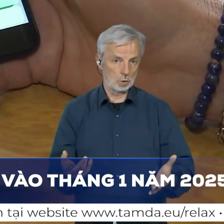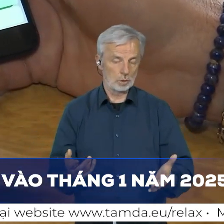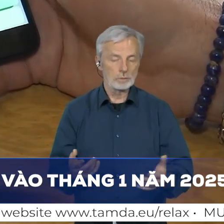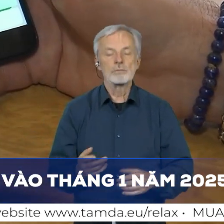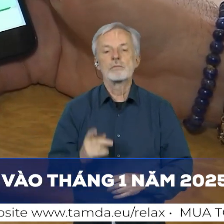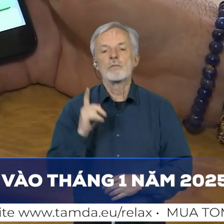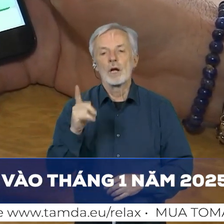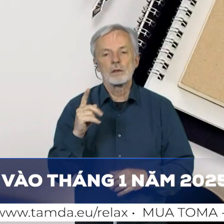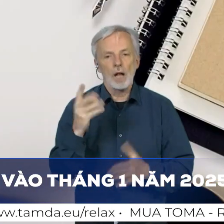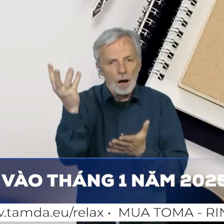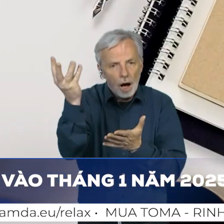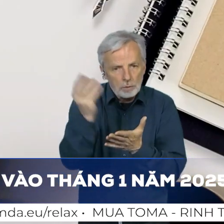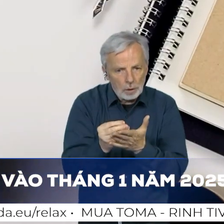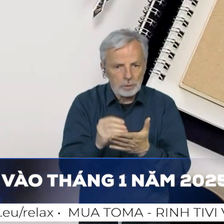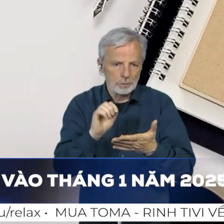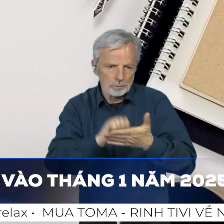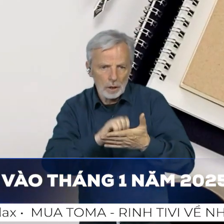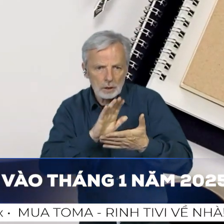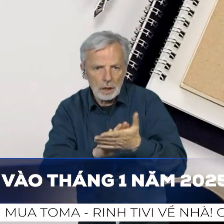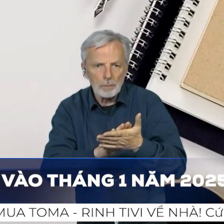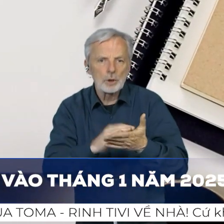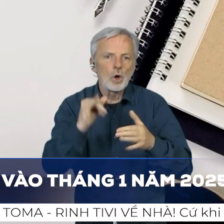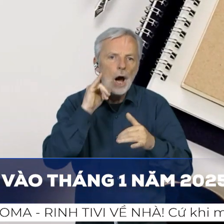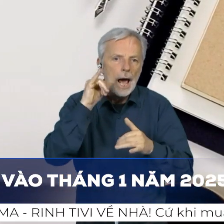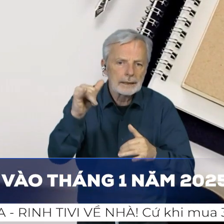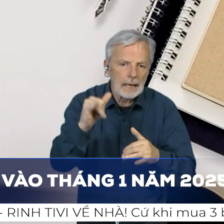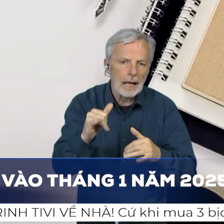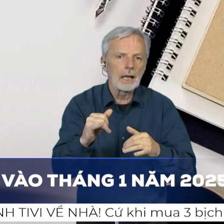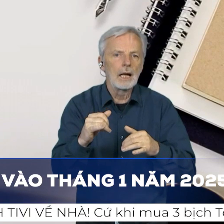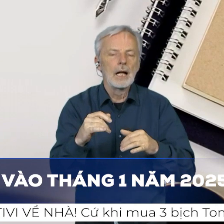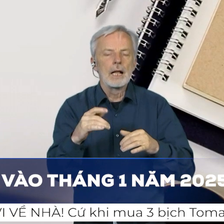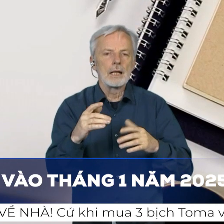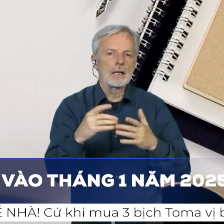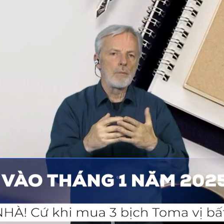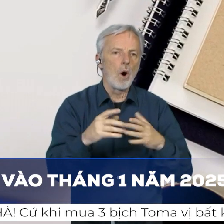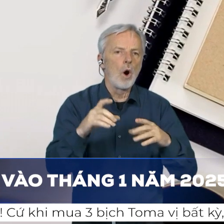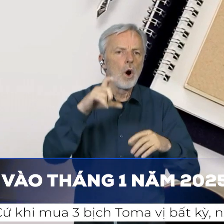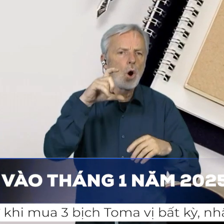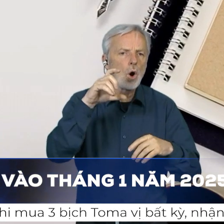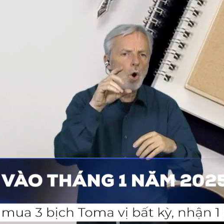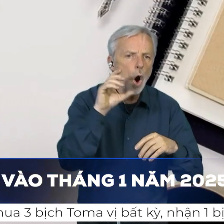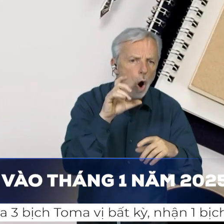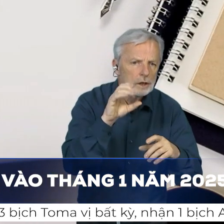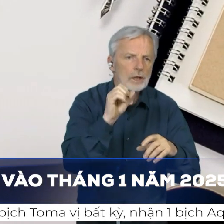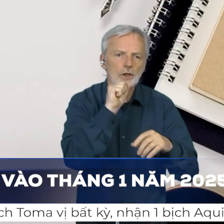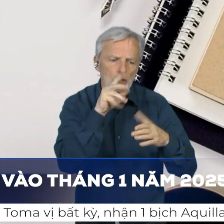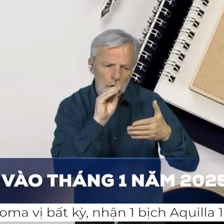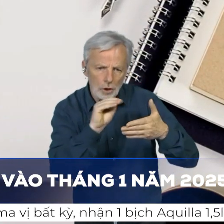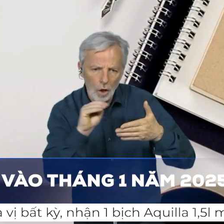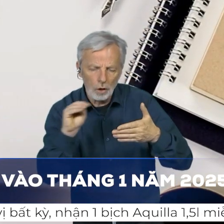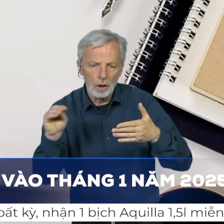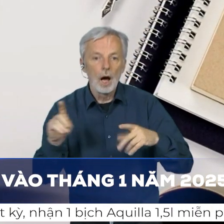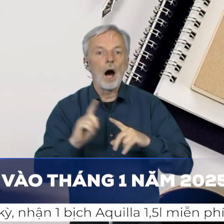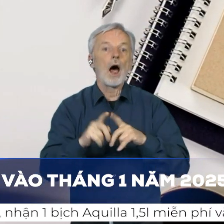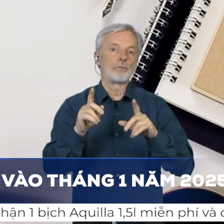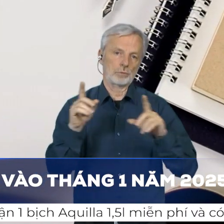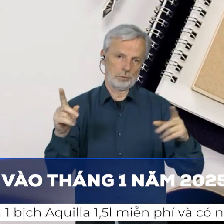tương tự có tên là ứng dụng di động EDOCLADOVKA đã được đề xuất bởi cơ quan chứng khoán nhà nước. Tuy nhiên, dự án đã bị hủy bỏ